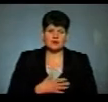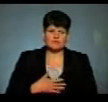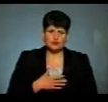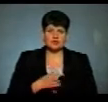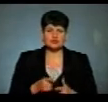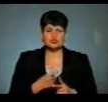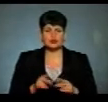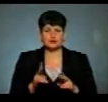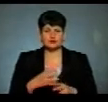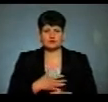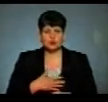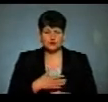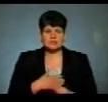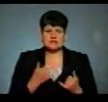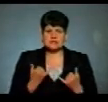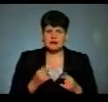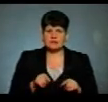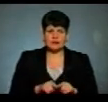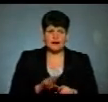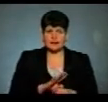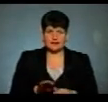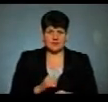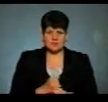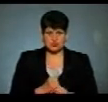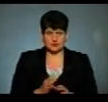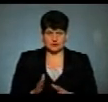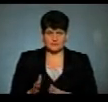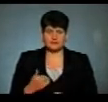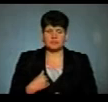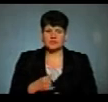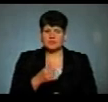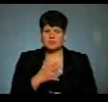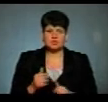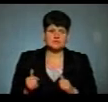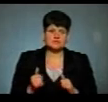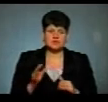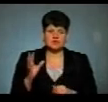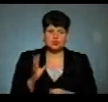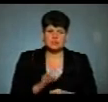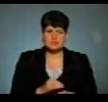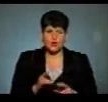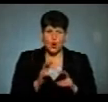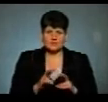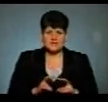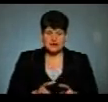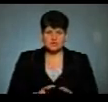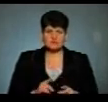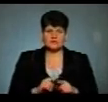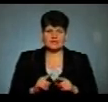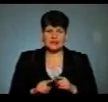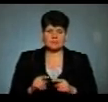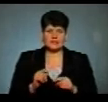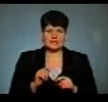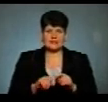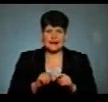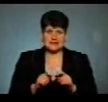хтось хвилюється, так зараз не працює система поки що. Ми не можемо забезпечити усіх обстеженнями швидкими тестами, і